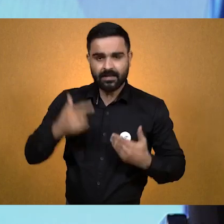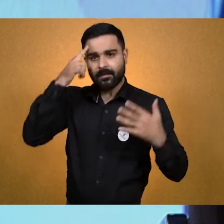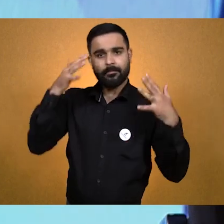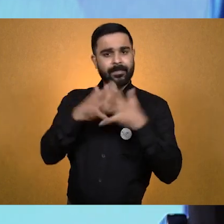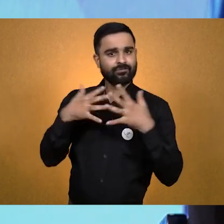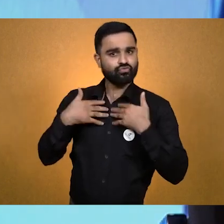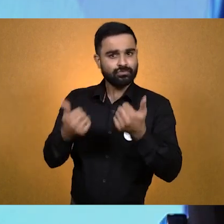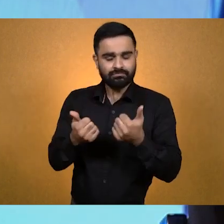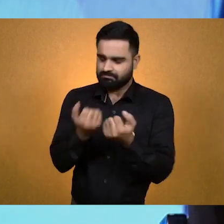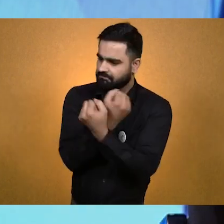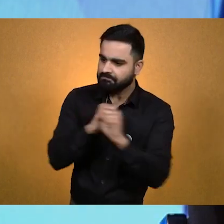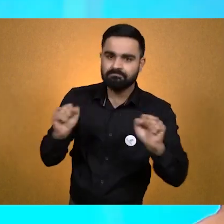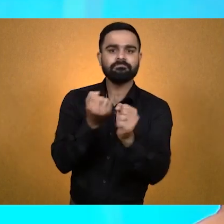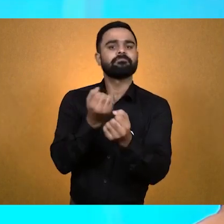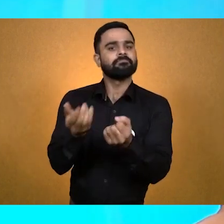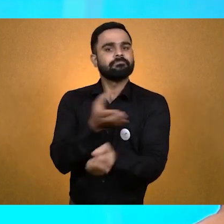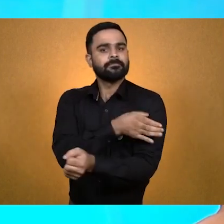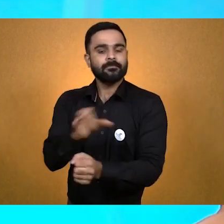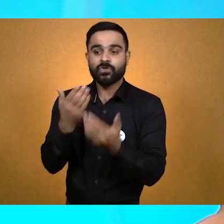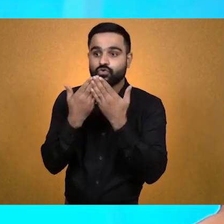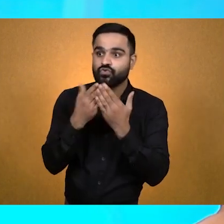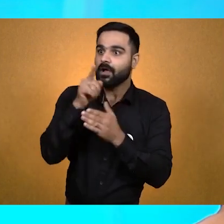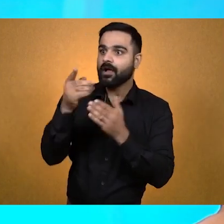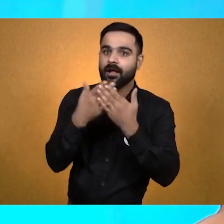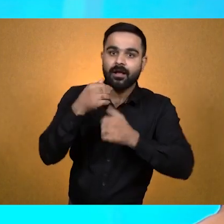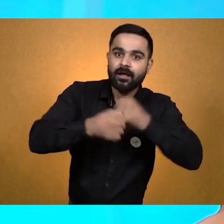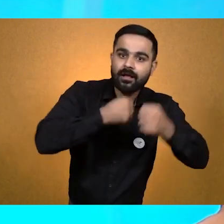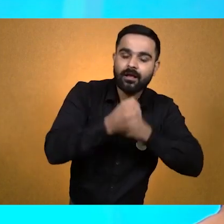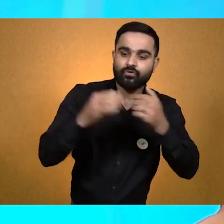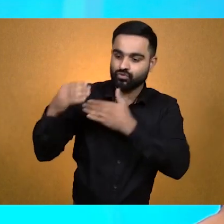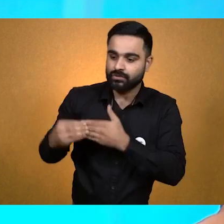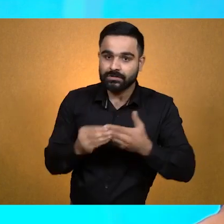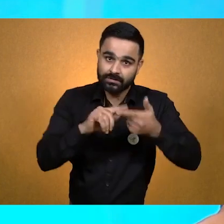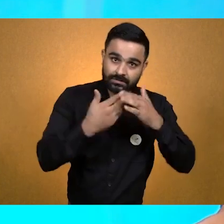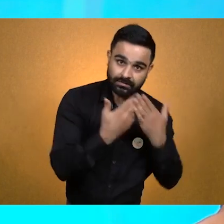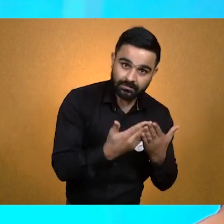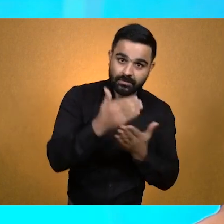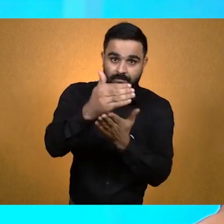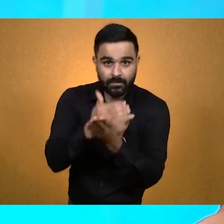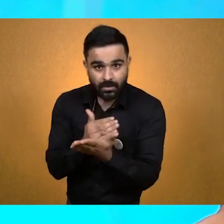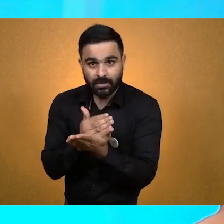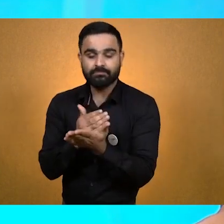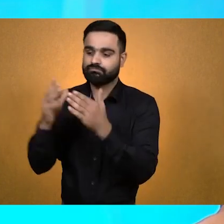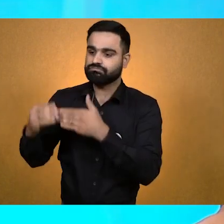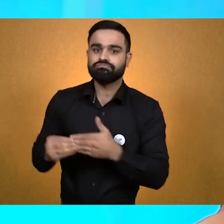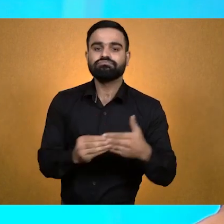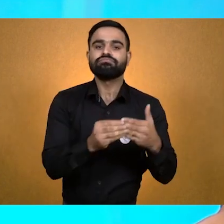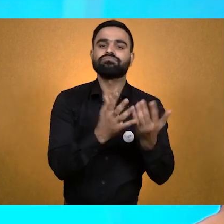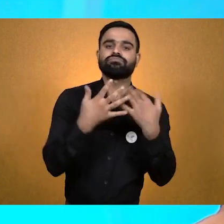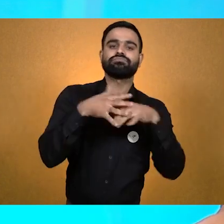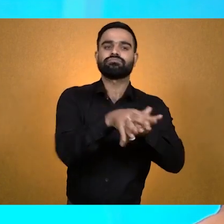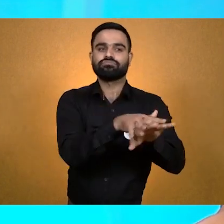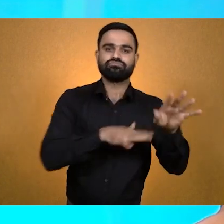roop se aatmanirbhar banata hai. स्कूलों में खेल और खेल आधारित शिक्षा कार्यक्रमों के माध्यम से